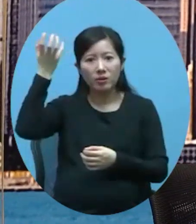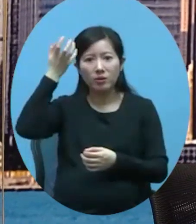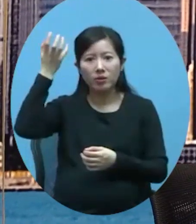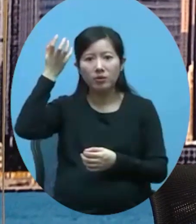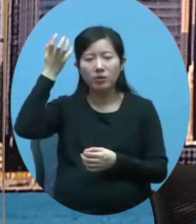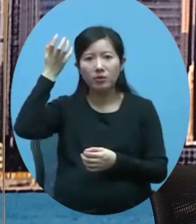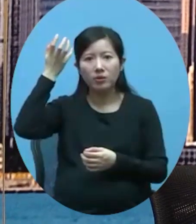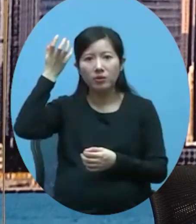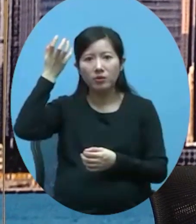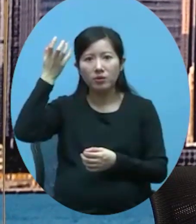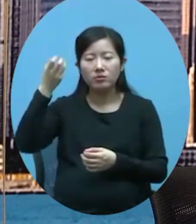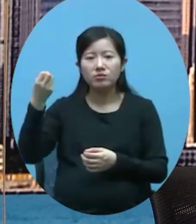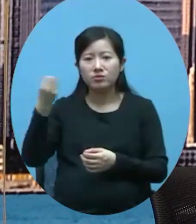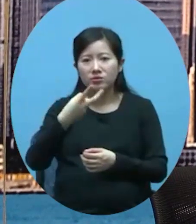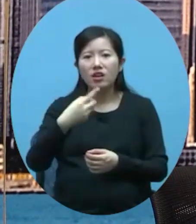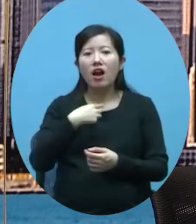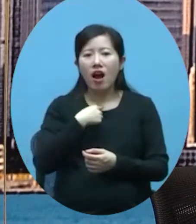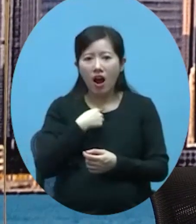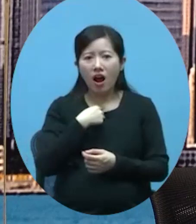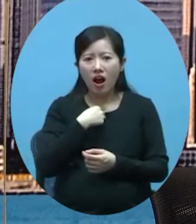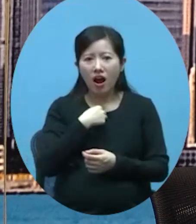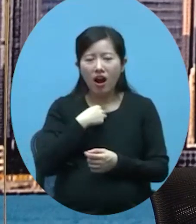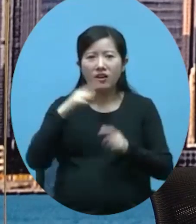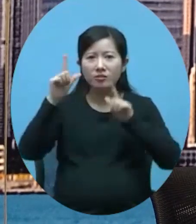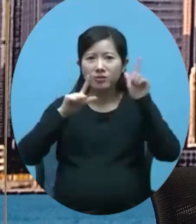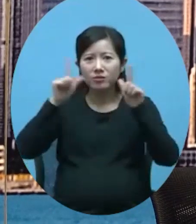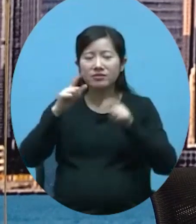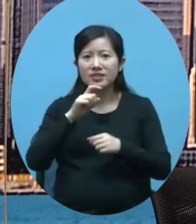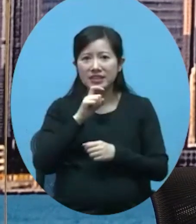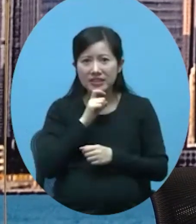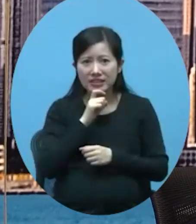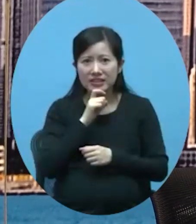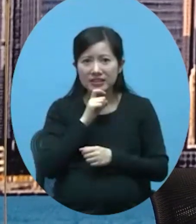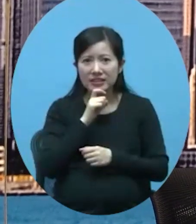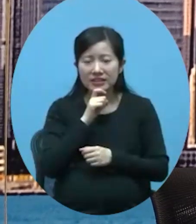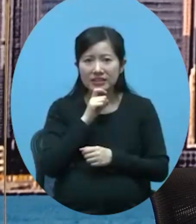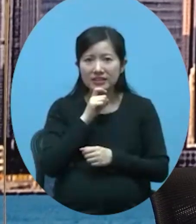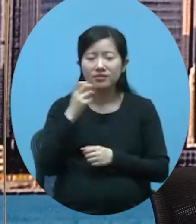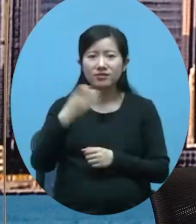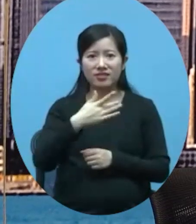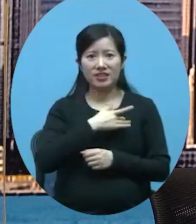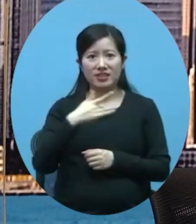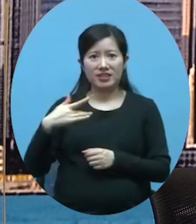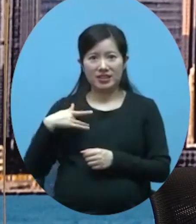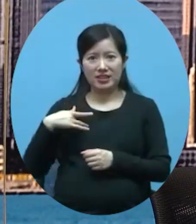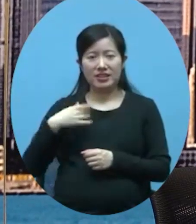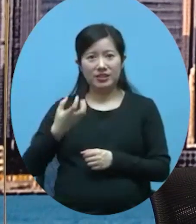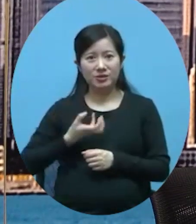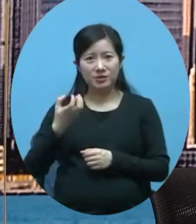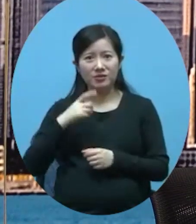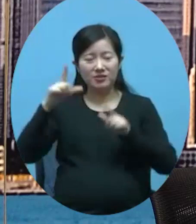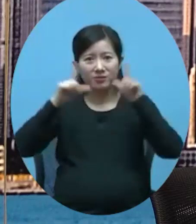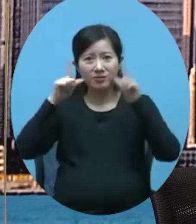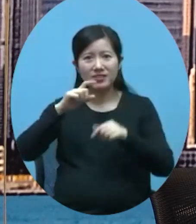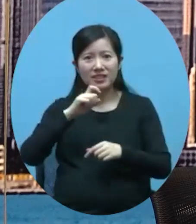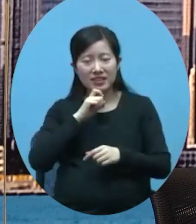現在是用上呼吸道的病徵或者是有肺炎的病徵我們就會幫它做一個